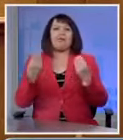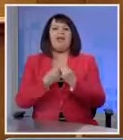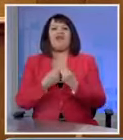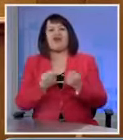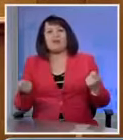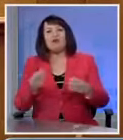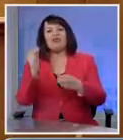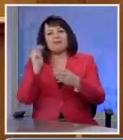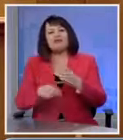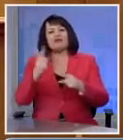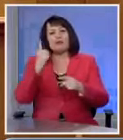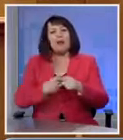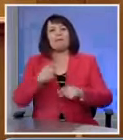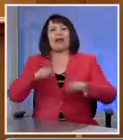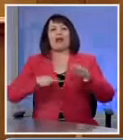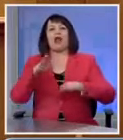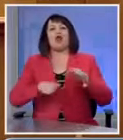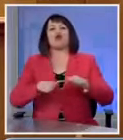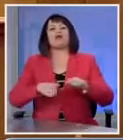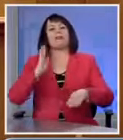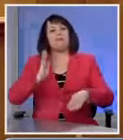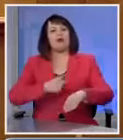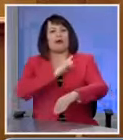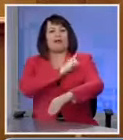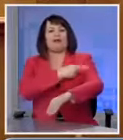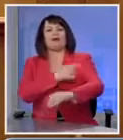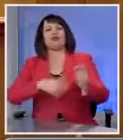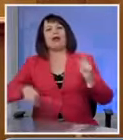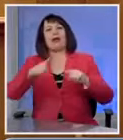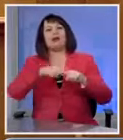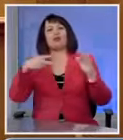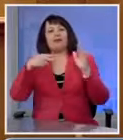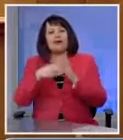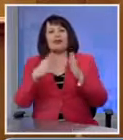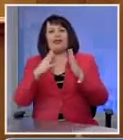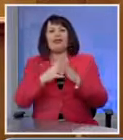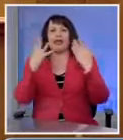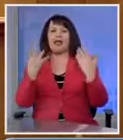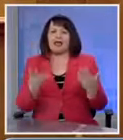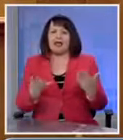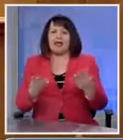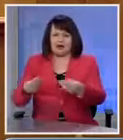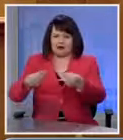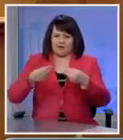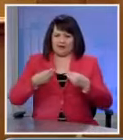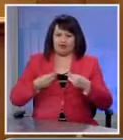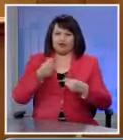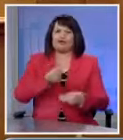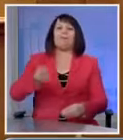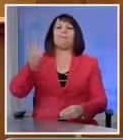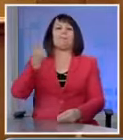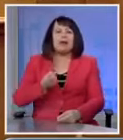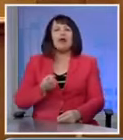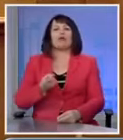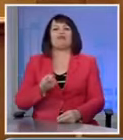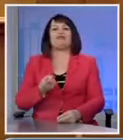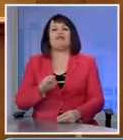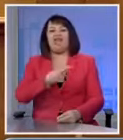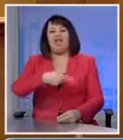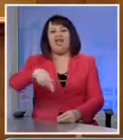θα ψηφίσουμε την απλή αναλογική και τη δυνατότητα ο ελληνικός λαός το 2019 να μας δώσει την πλειοψηφία και να σας